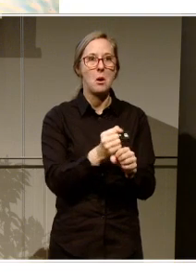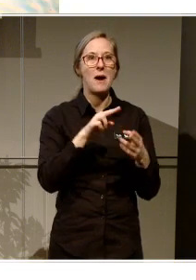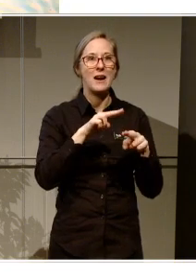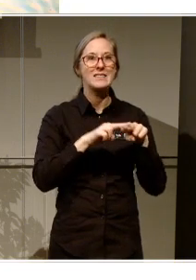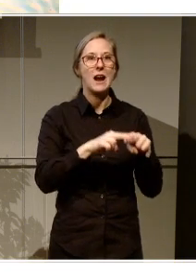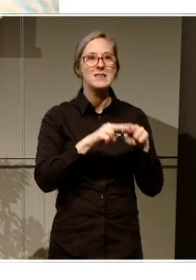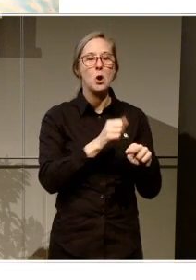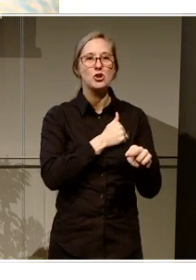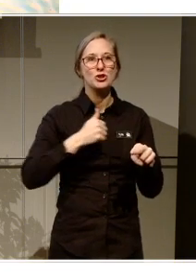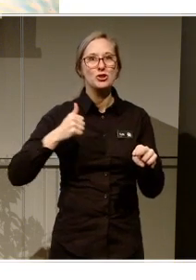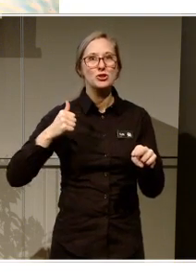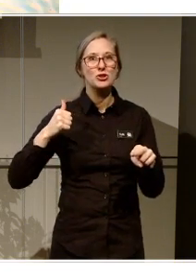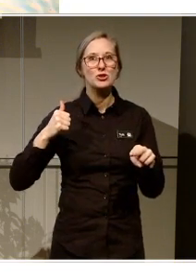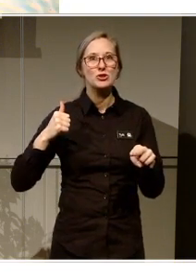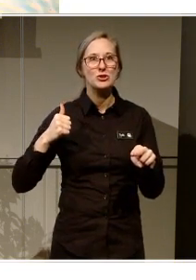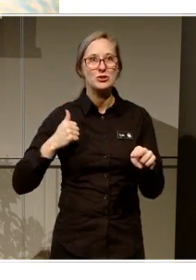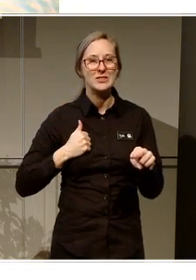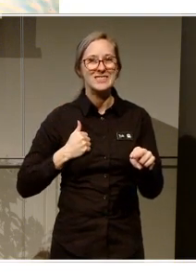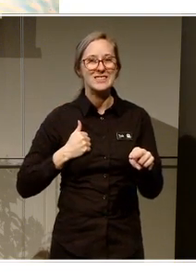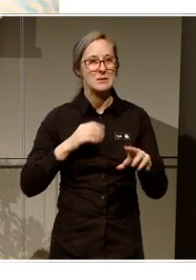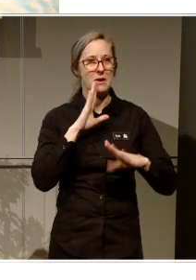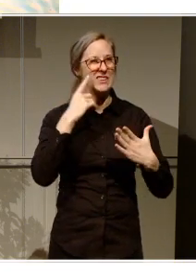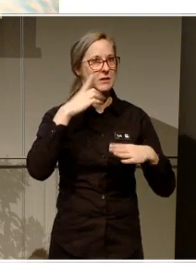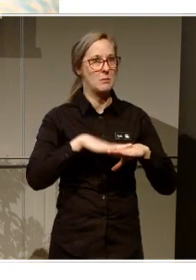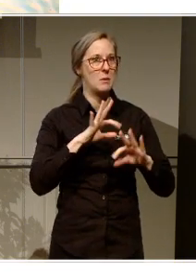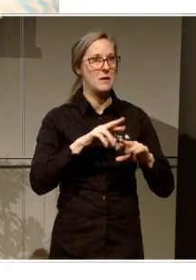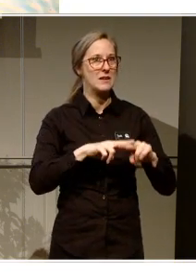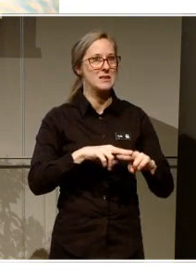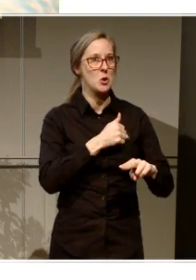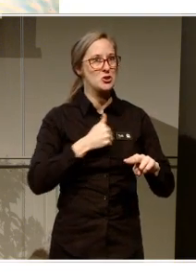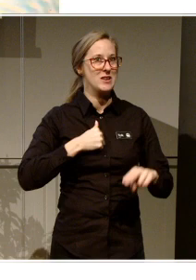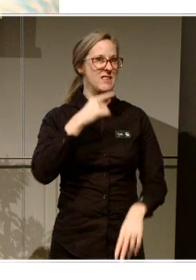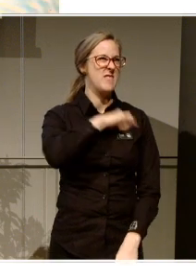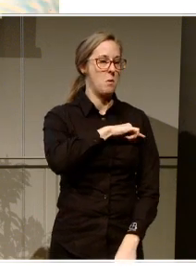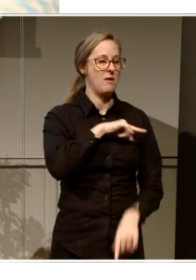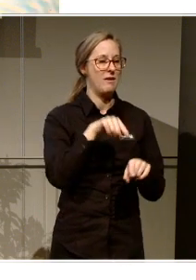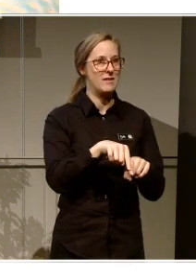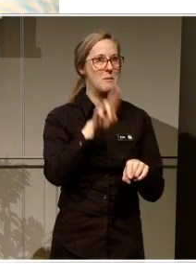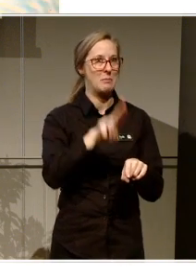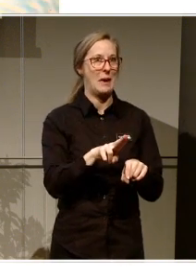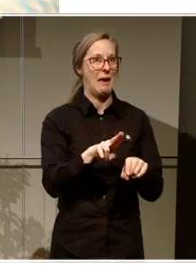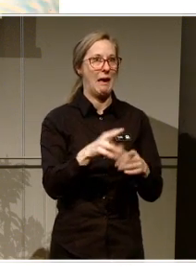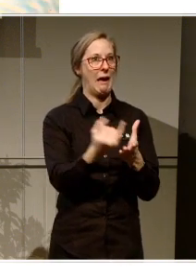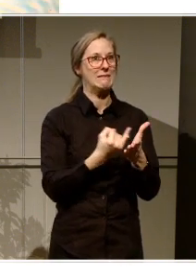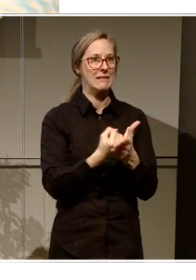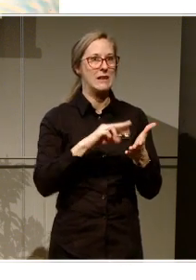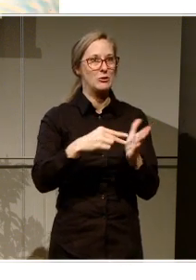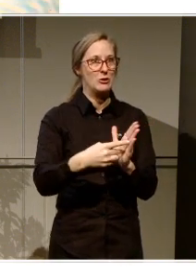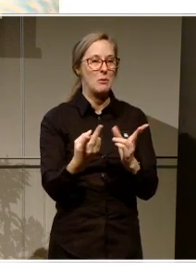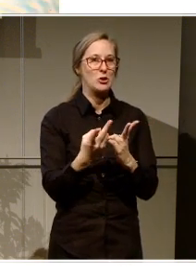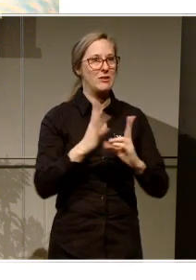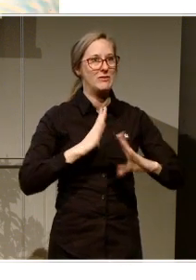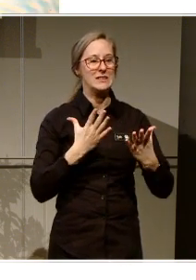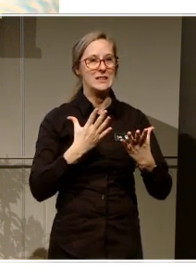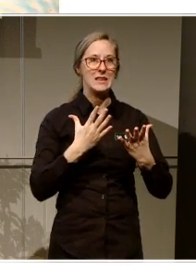Transportstyrelsen. Nu glöm allt annat som hände med Transportstyrelsen förra året. Det här är ett helt internt system, inte allt outsourcat. Det är inga utlänningar som är inne och